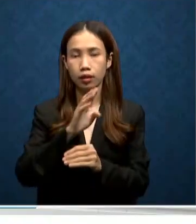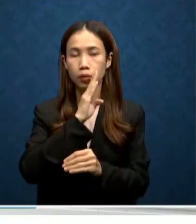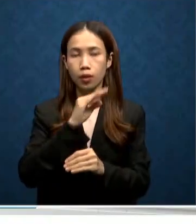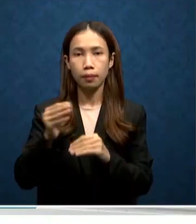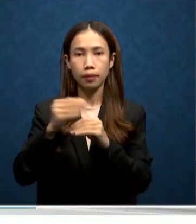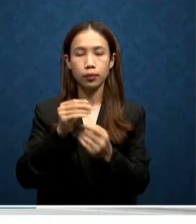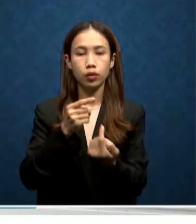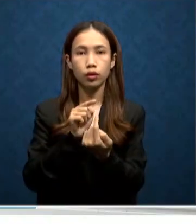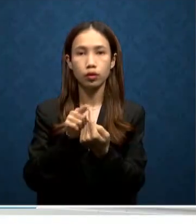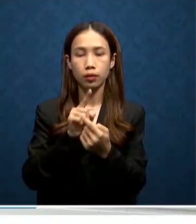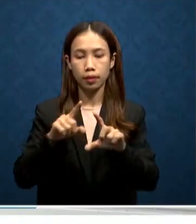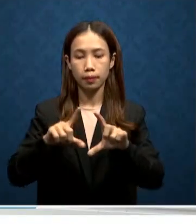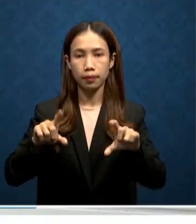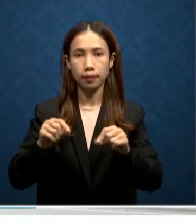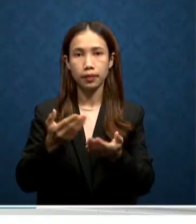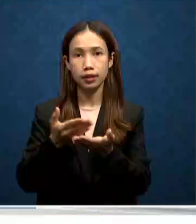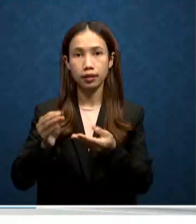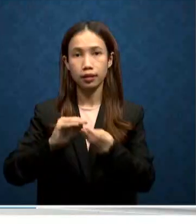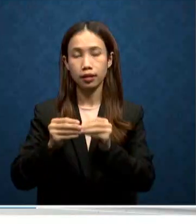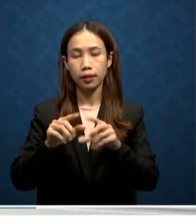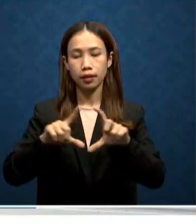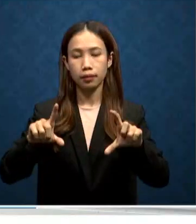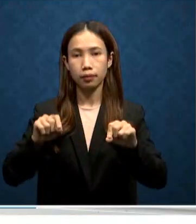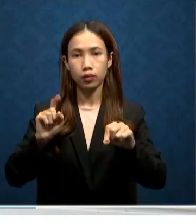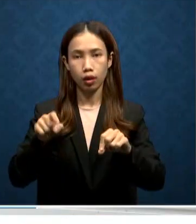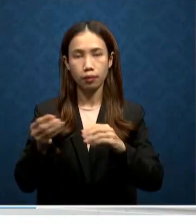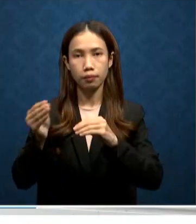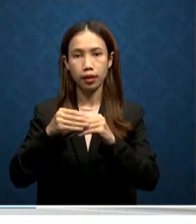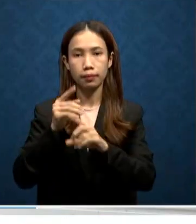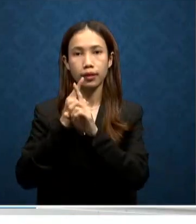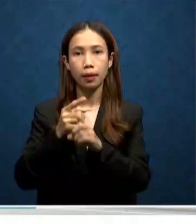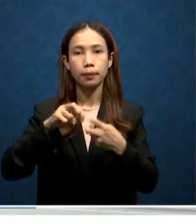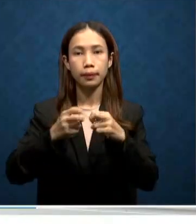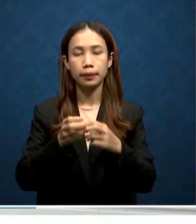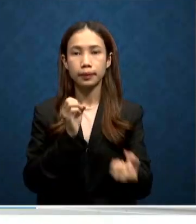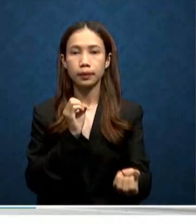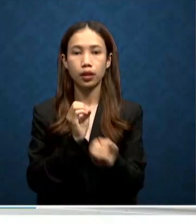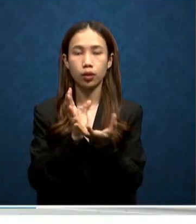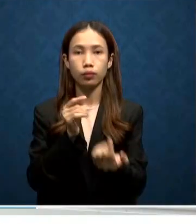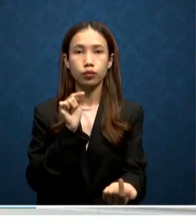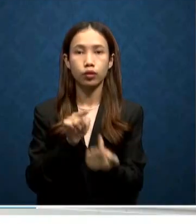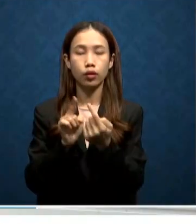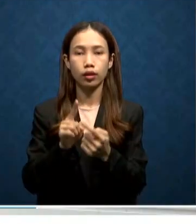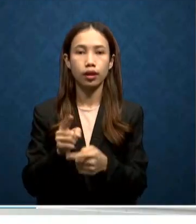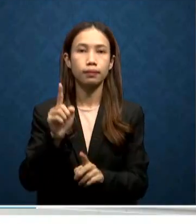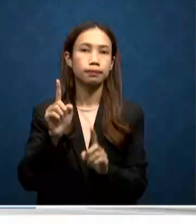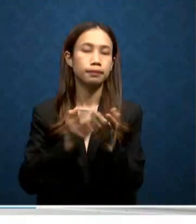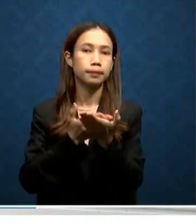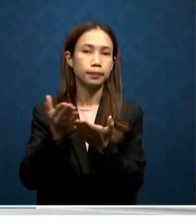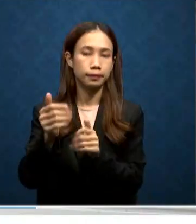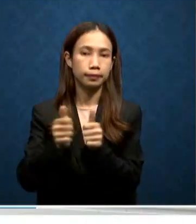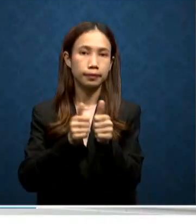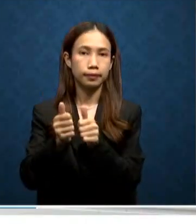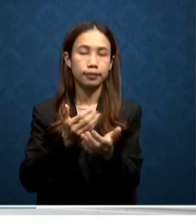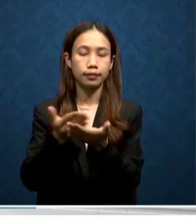ประมวลเลขต่างๆเนี่ยเพิ่มโดยในอัตราที่เหมาะสมนะครับเพื่อไม่ให้กระทบต่อการเข้าสู่การประมูลนะครับถ้าเราตั้ง